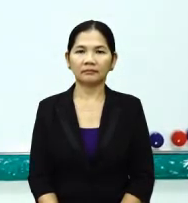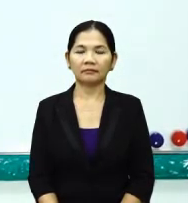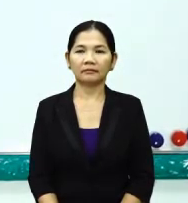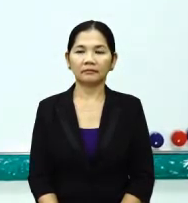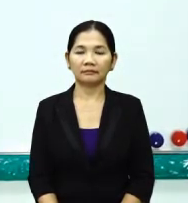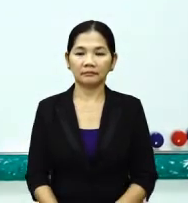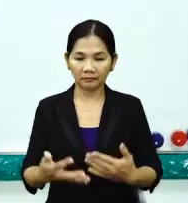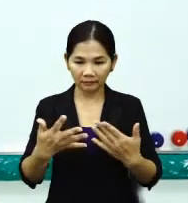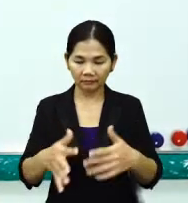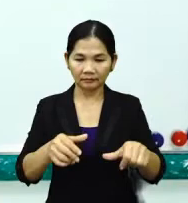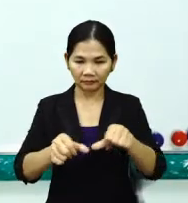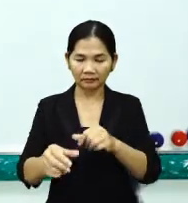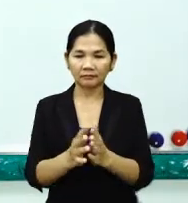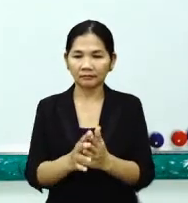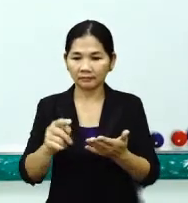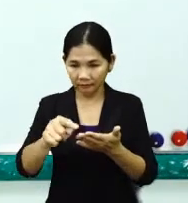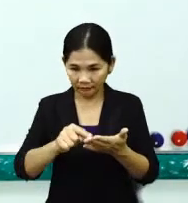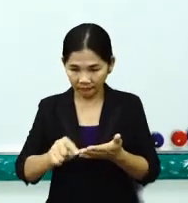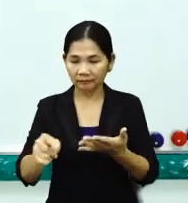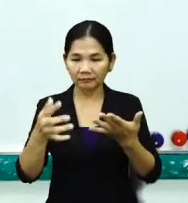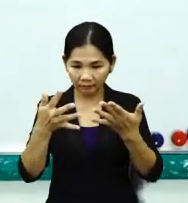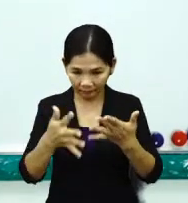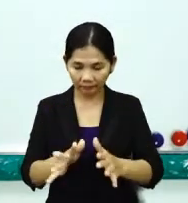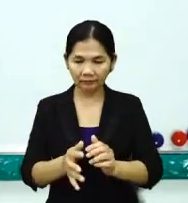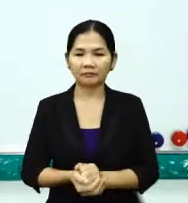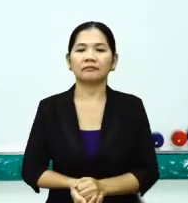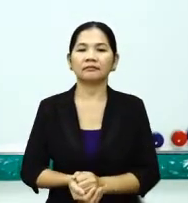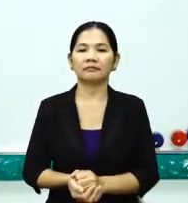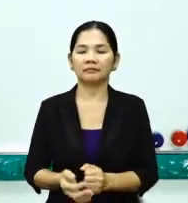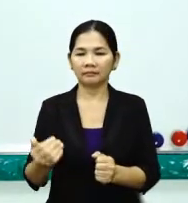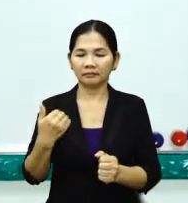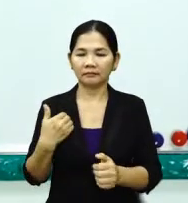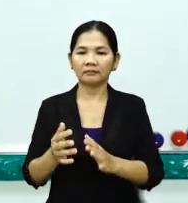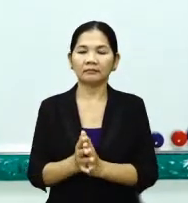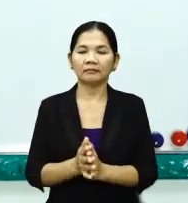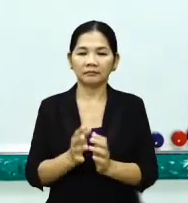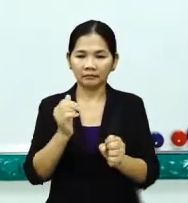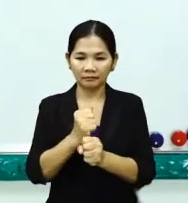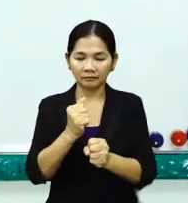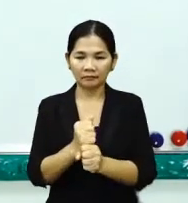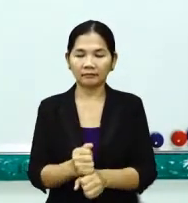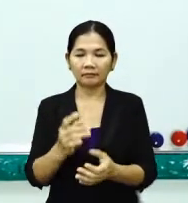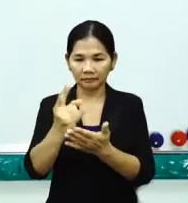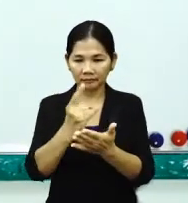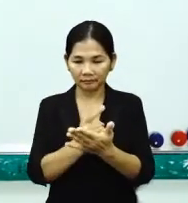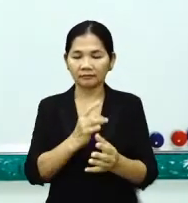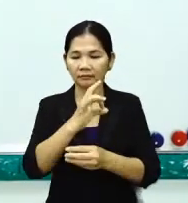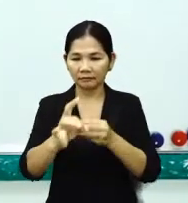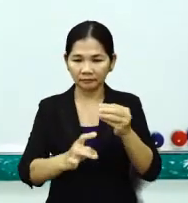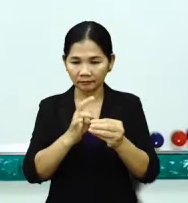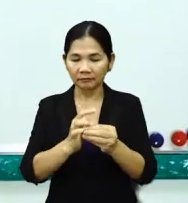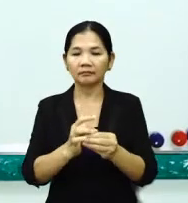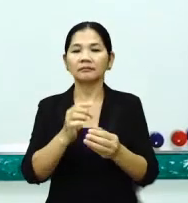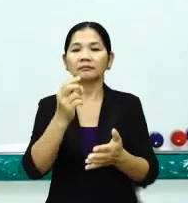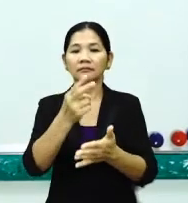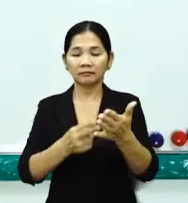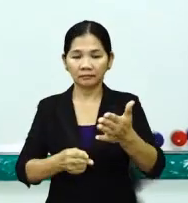Chà, lần này mình tập bây giờ cầm nang cái cặp tay rồi. Chà, con chạm tới cặp ngày muốn dân riêng mê riêng dân ông phi chùm nội vậy ta